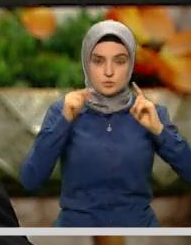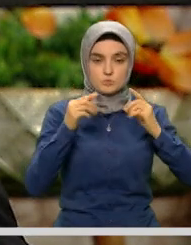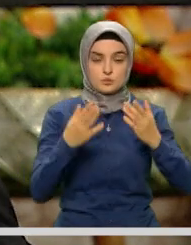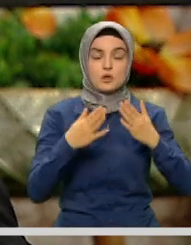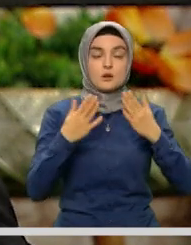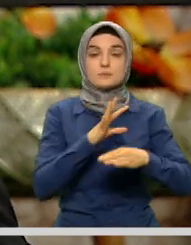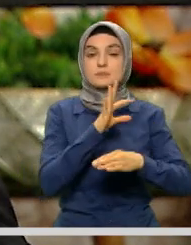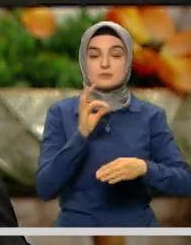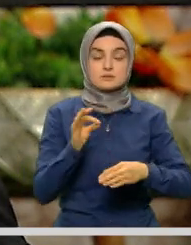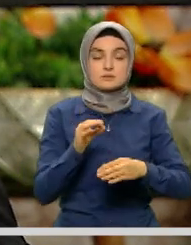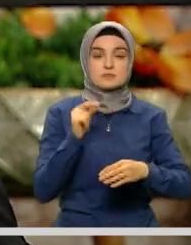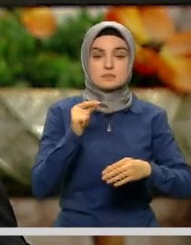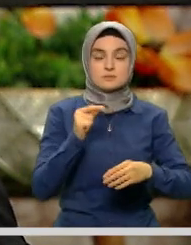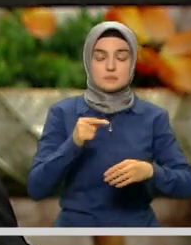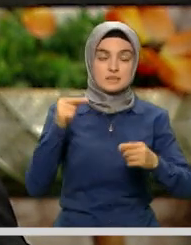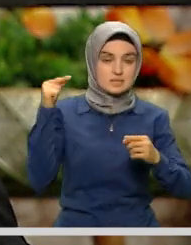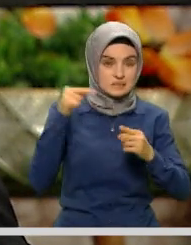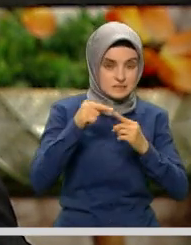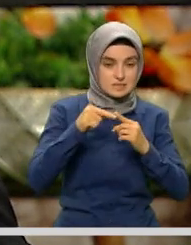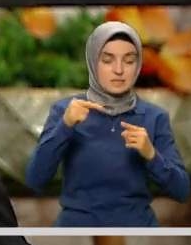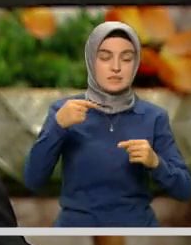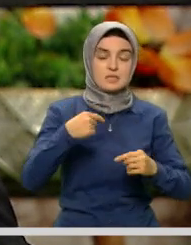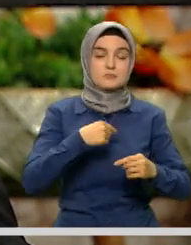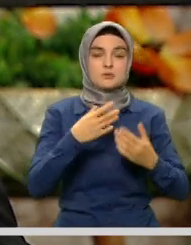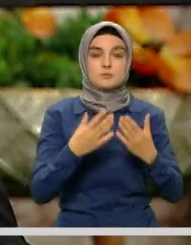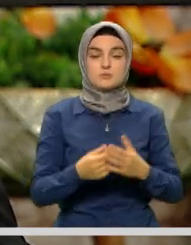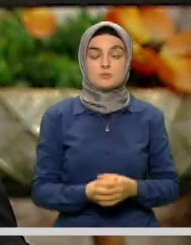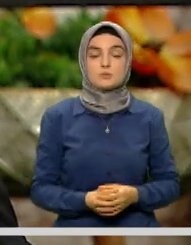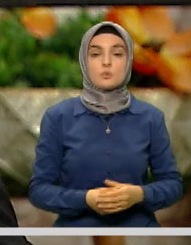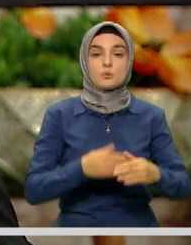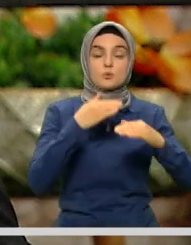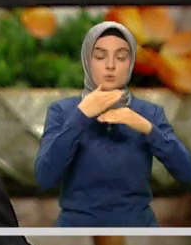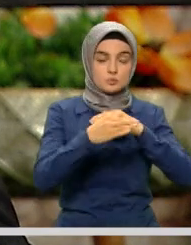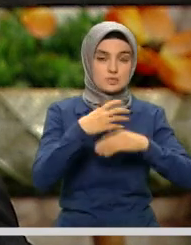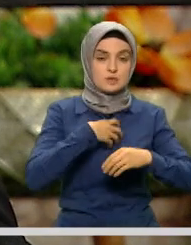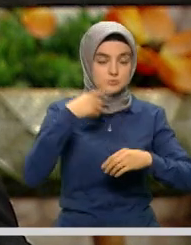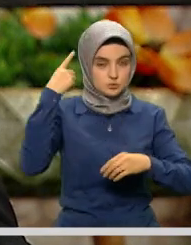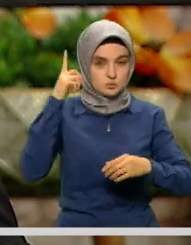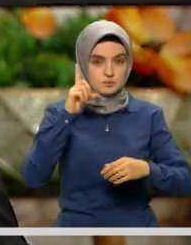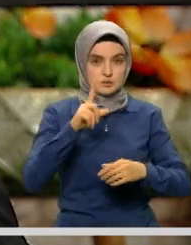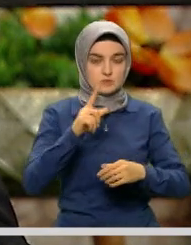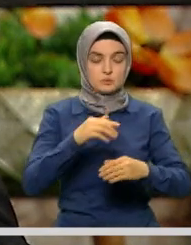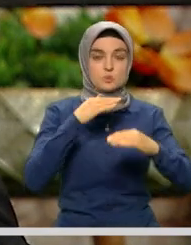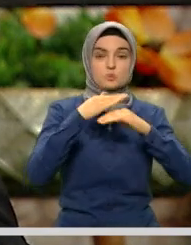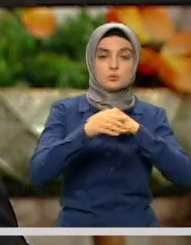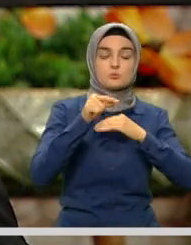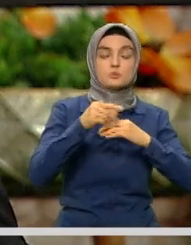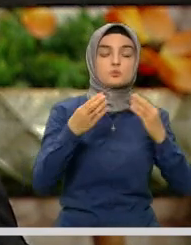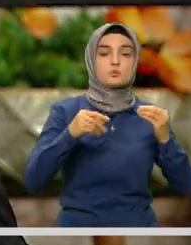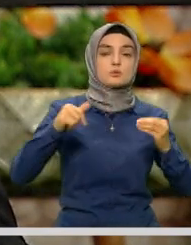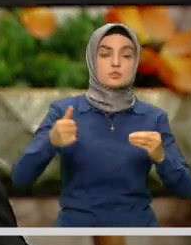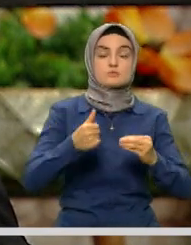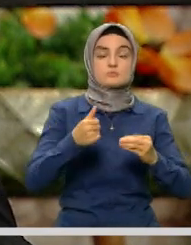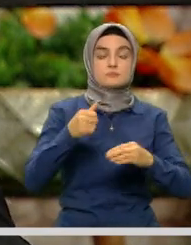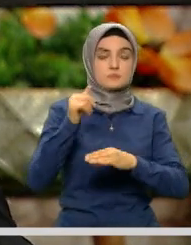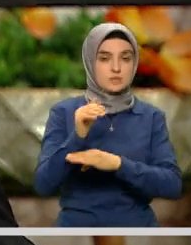lakinsiz iğneyi kendimize batırmak. Yani biz bunu toplumda çokça yaşıyoruz. Yani bazen işte diyor